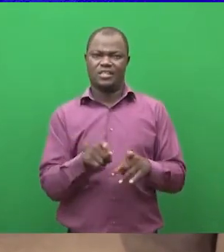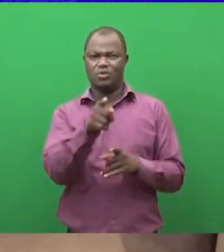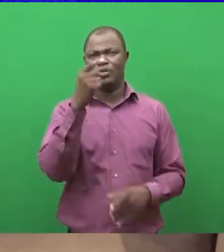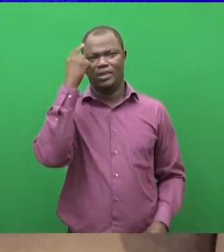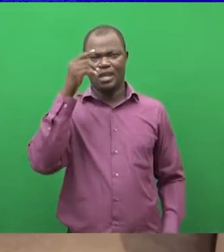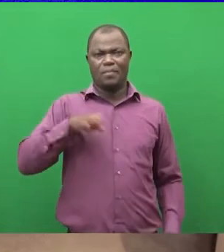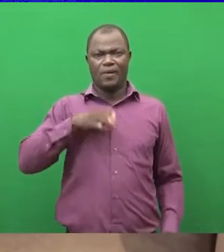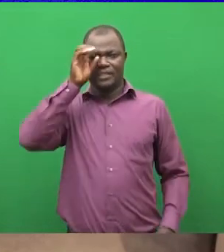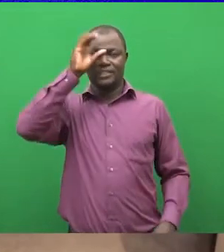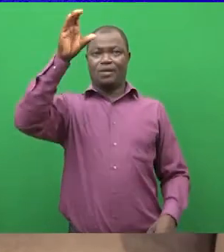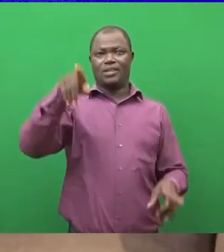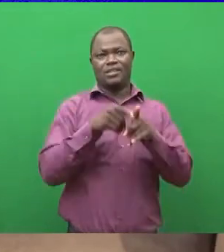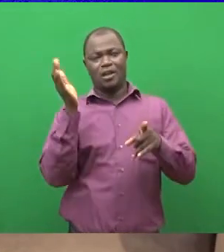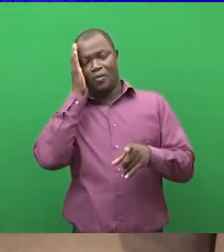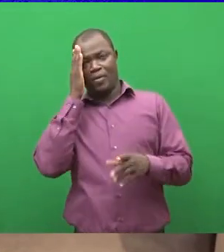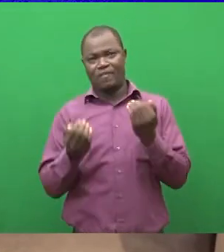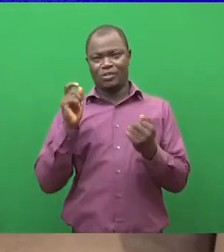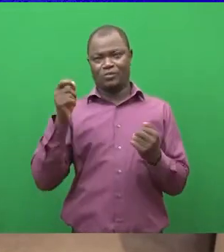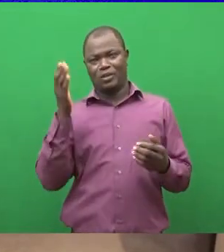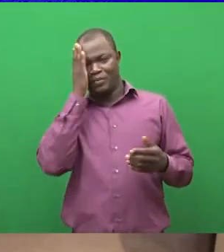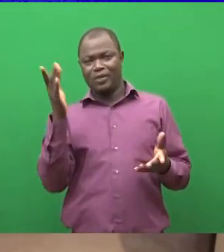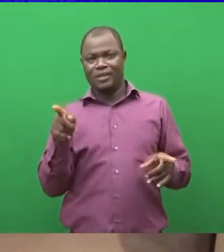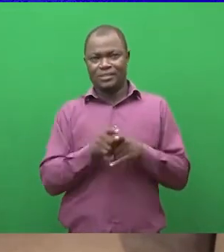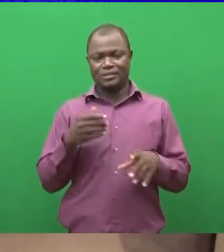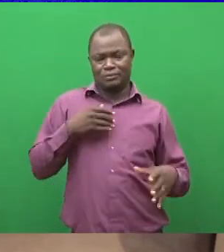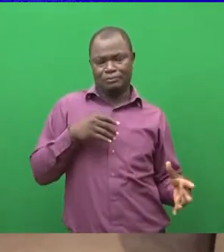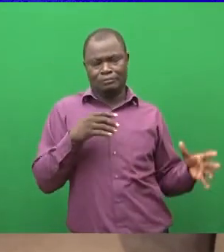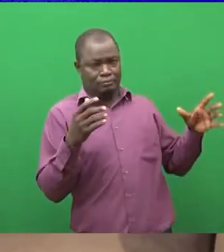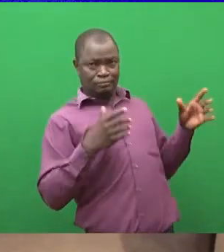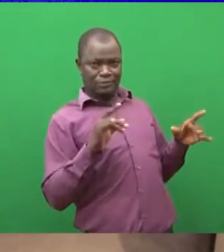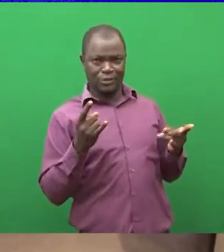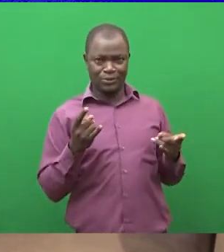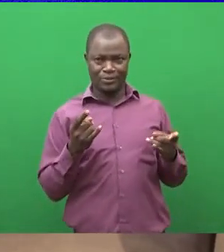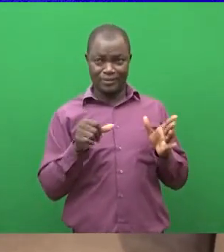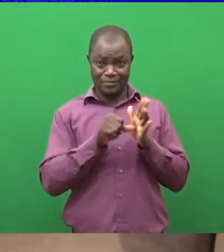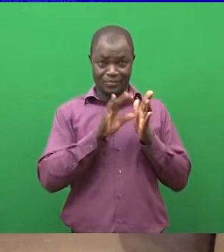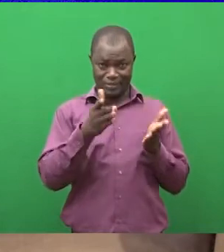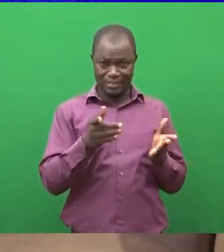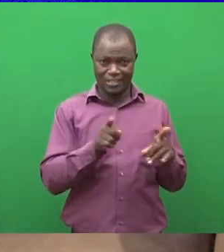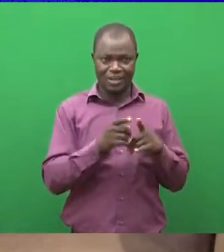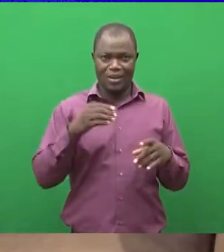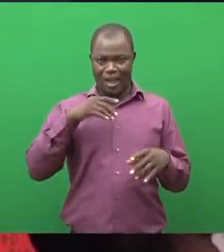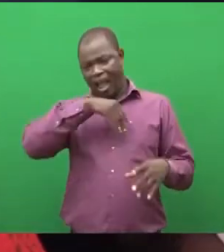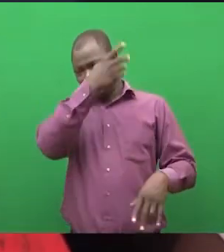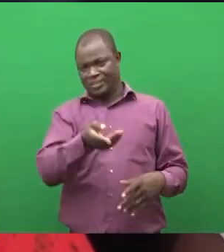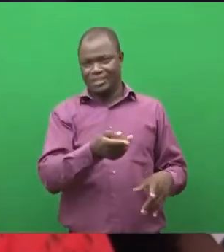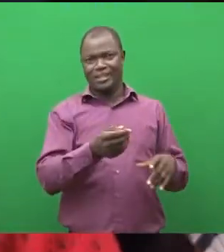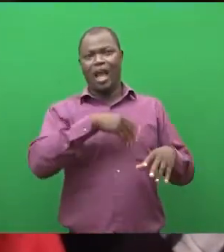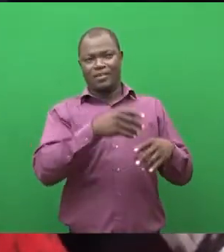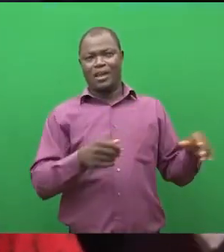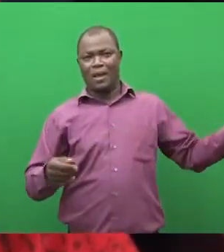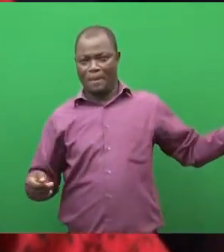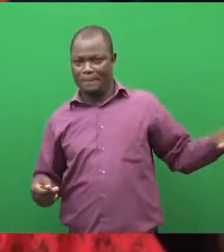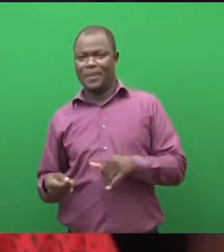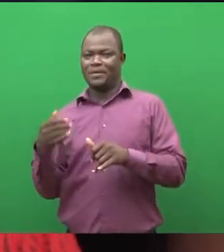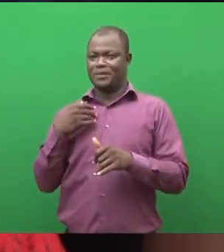Mungachimbofungai kuti amai Chisamba kana vakarara pamubhedha womwana wechikoro. Ndinotendeuka sei ipapo ini. Handitototanga ndabuda panze.